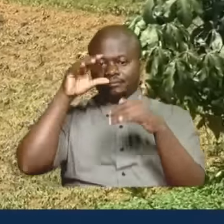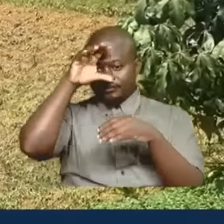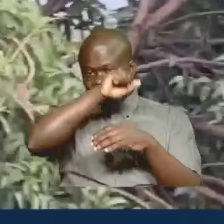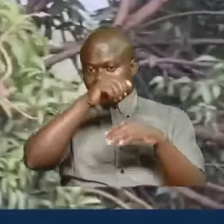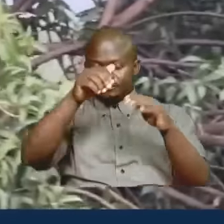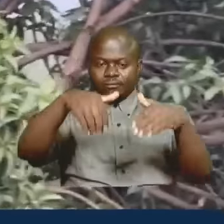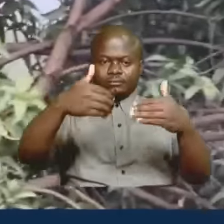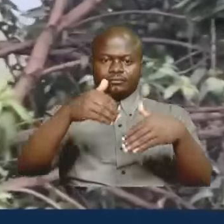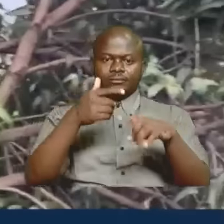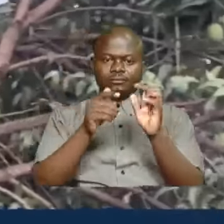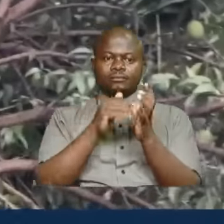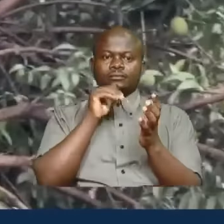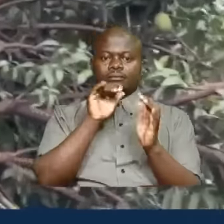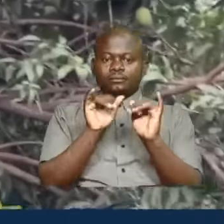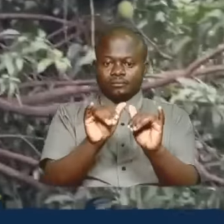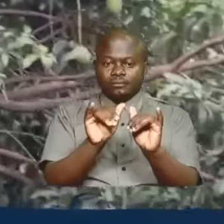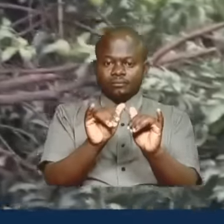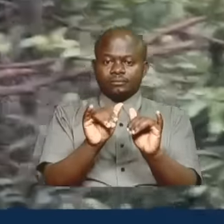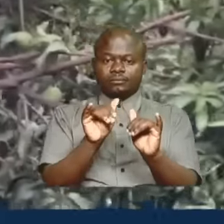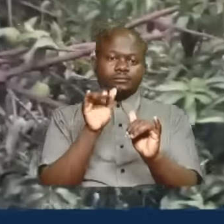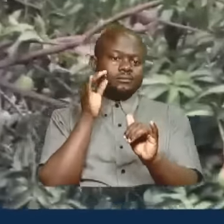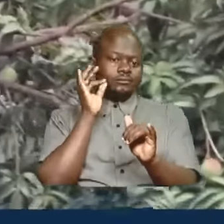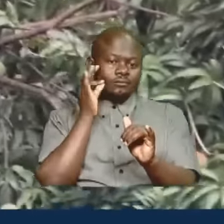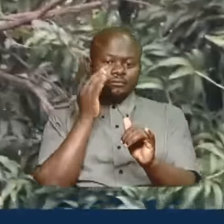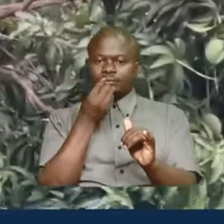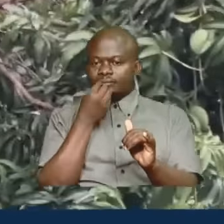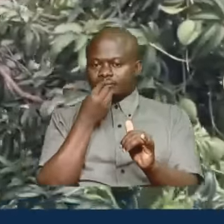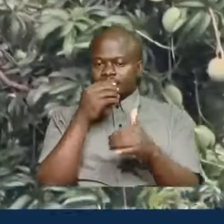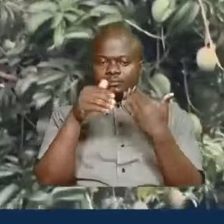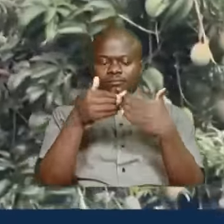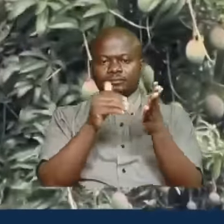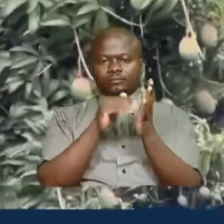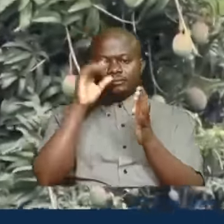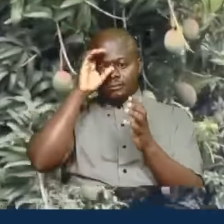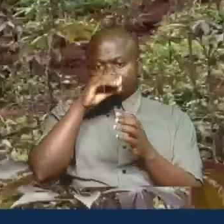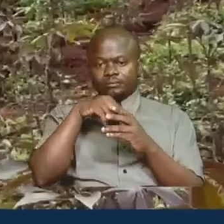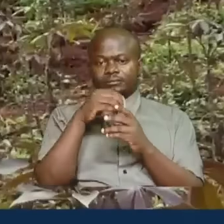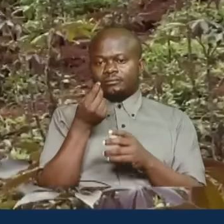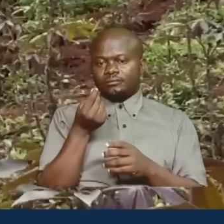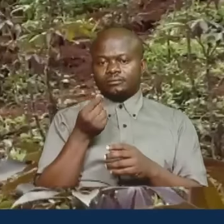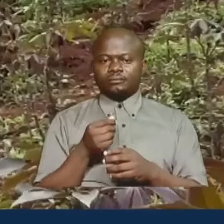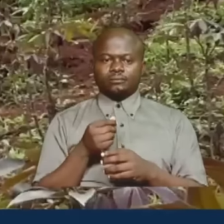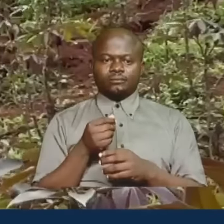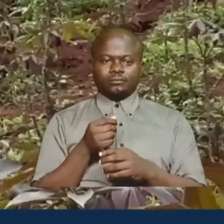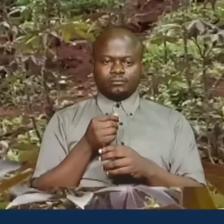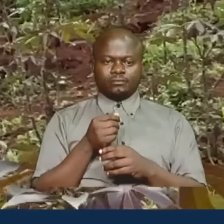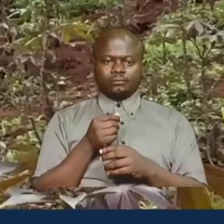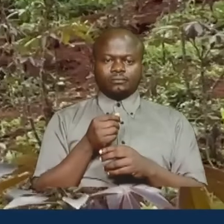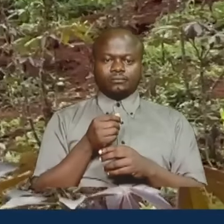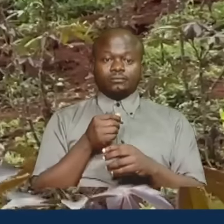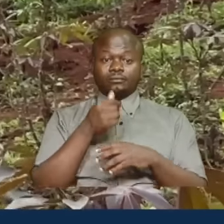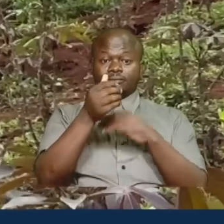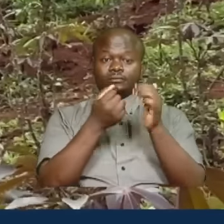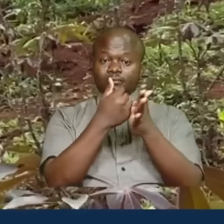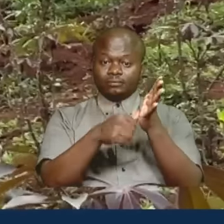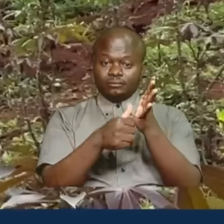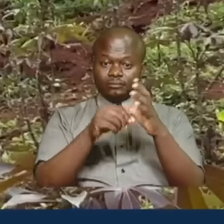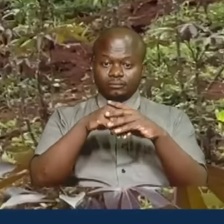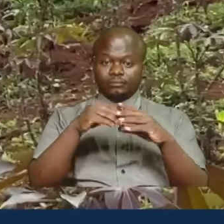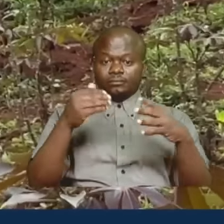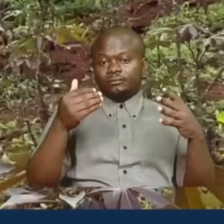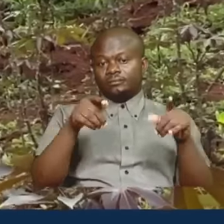ry'ibicanwa, hatanasigaye ibura ry'imbuto zo kurya ndetse no gushakamo ifaranga mu gihe hari isoko. Nuko ziza zigakurubana ku mirima hano, ubwo